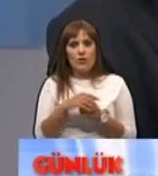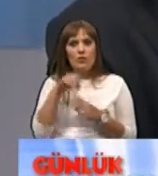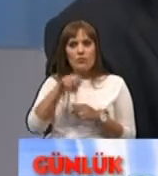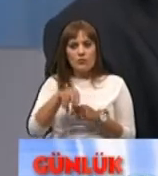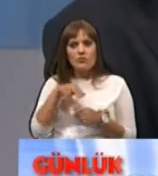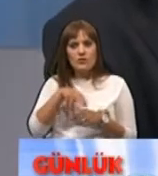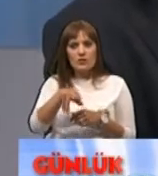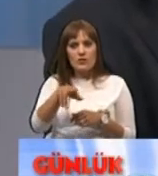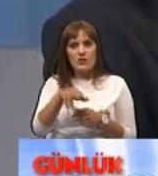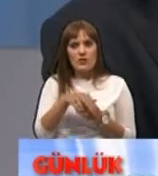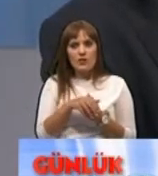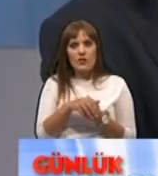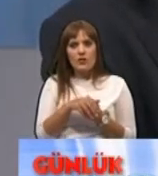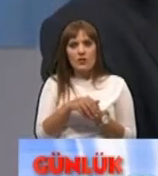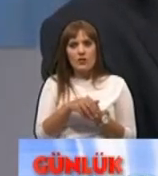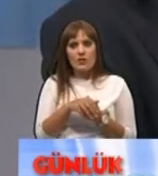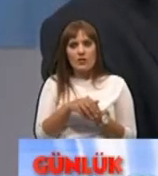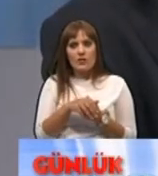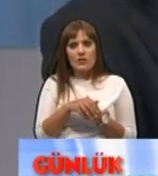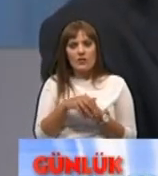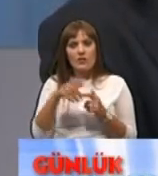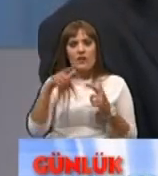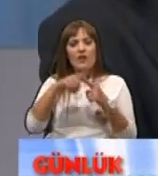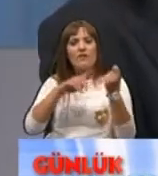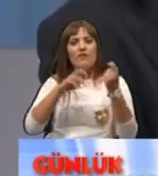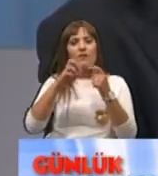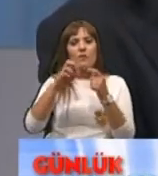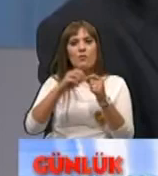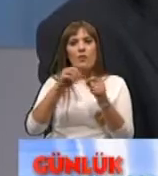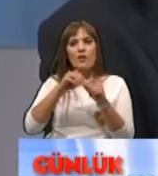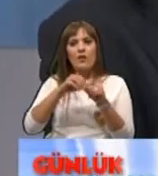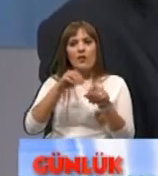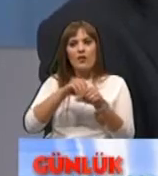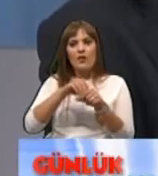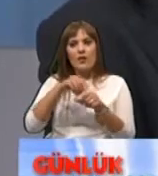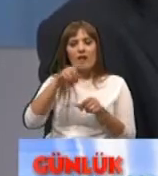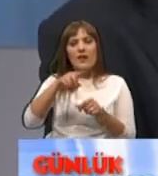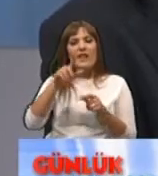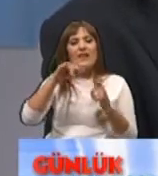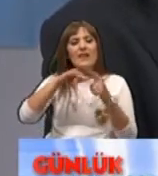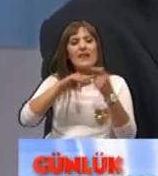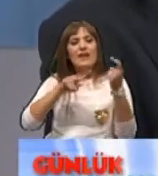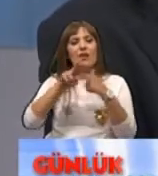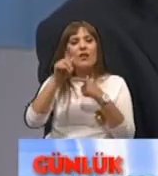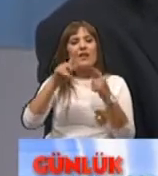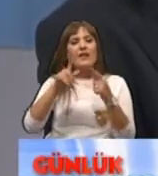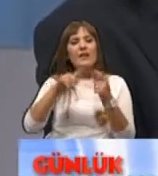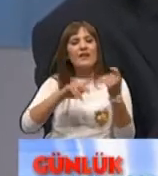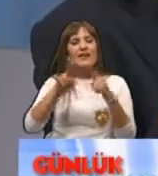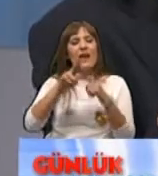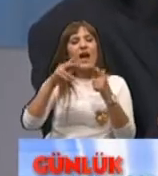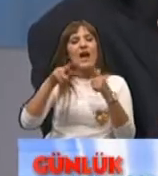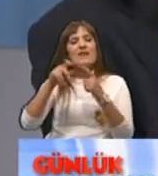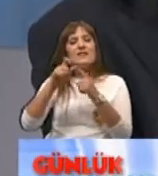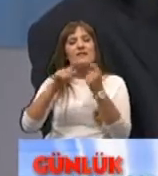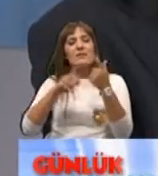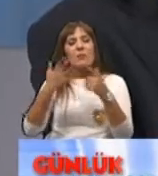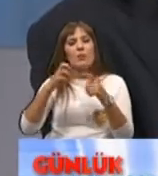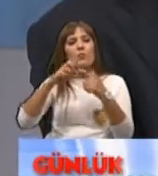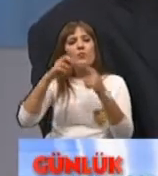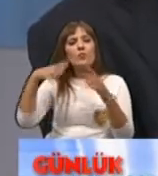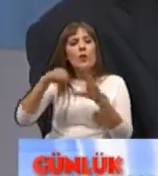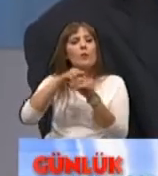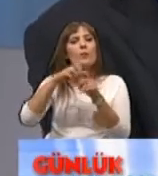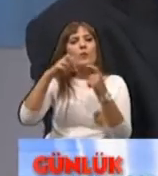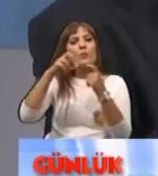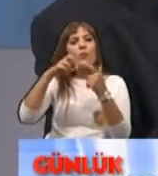bu şekilde işte fibroblast dediğimiz hücre, kolajen ve hyaluronik asit dediğimiz proteinleri aslında salgılayan